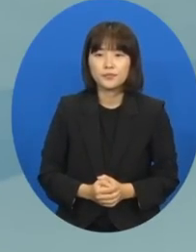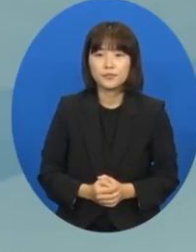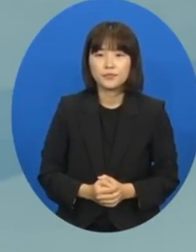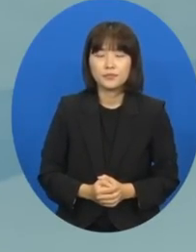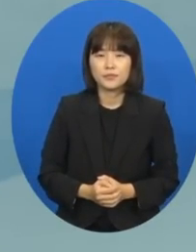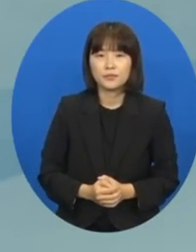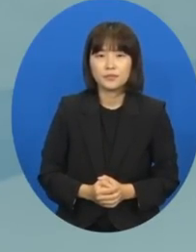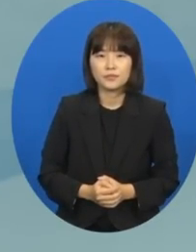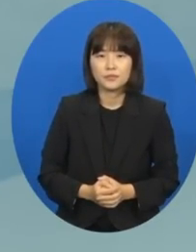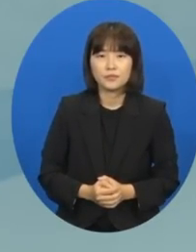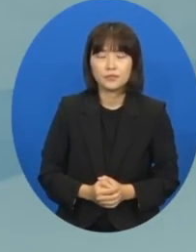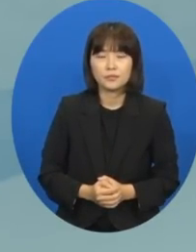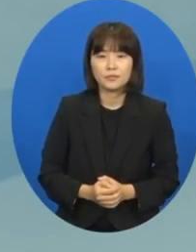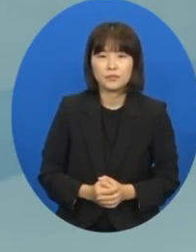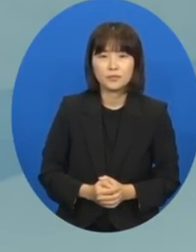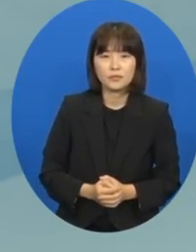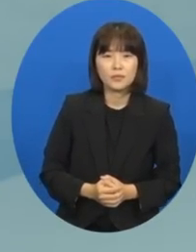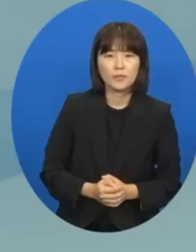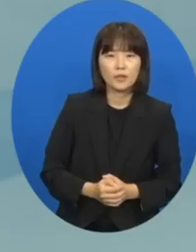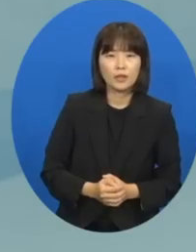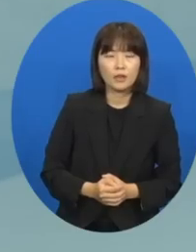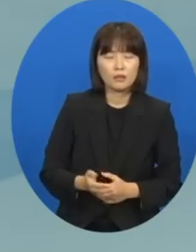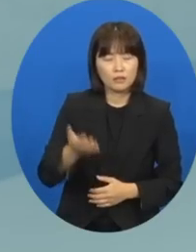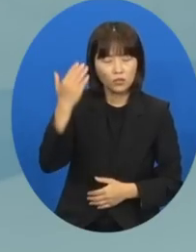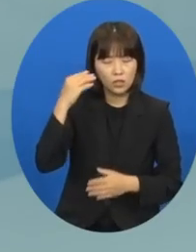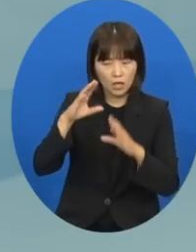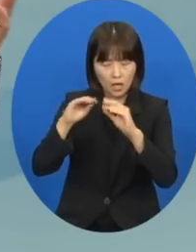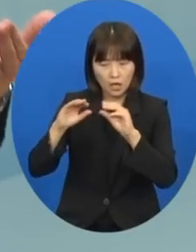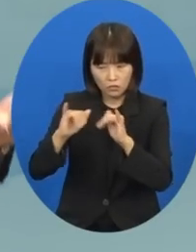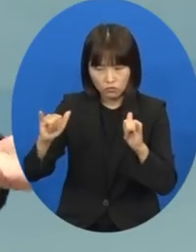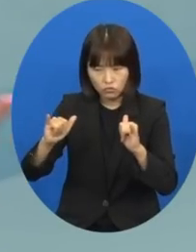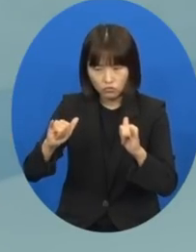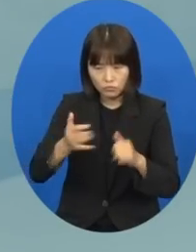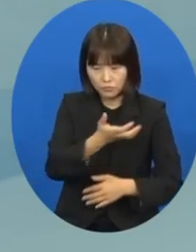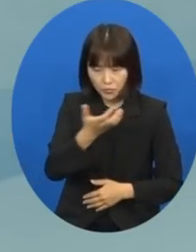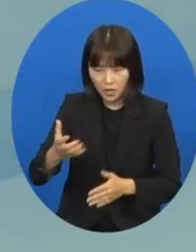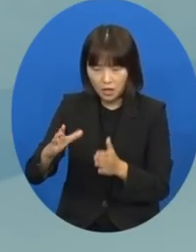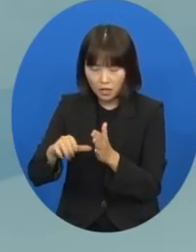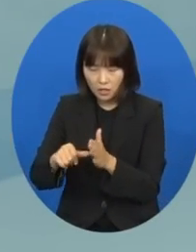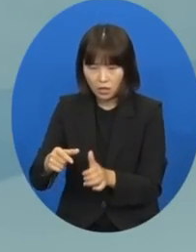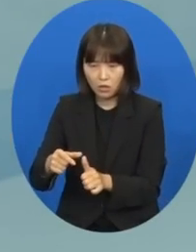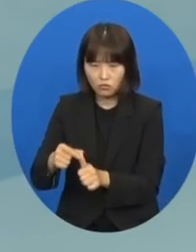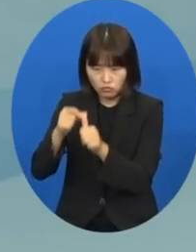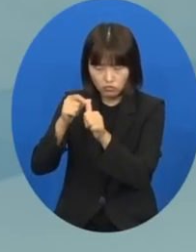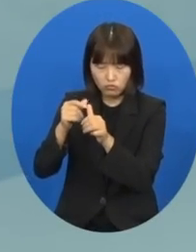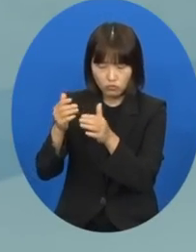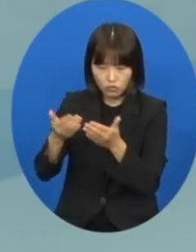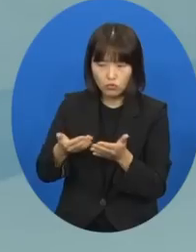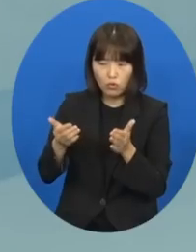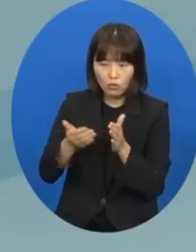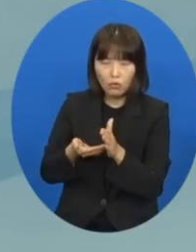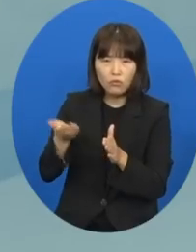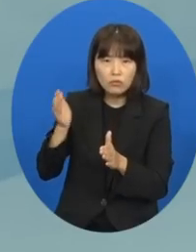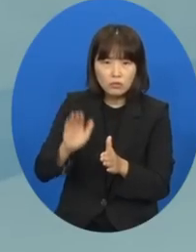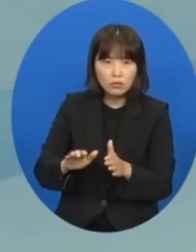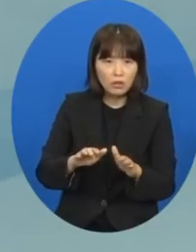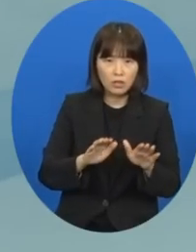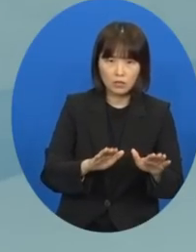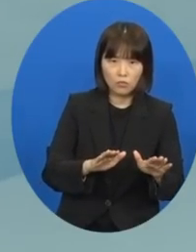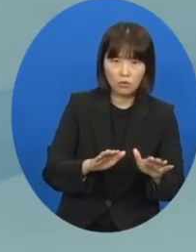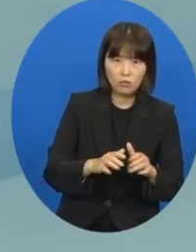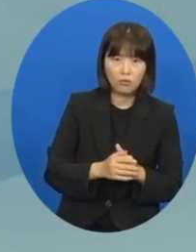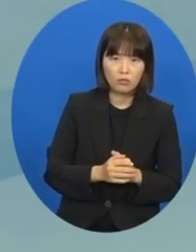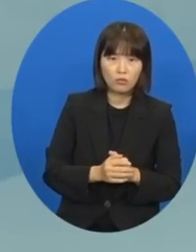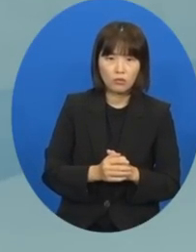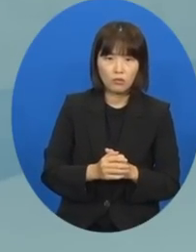감추세요. 어떤 분이 이럴 수 있어요. 왜 저번에 애굽 내려갔을 때에는 가서 구해 주시더니 왜 이번에는 구해 주시지 않고 뭐 이렇게 막